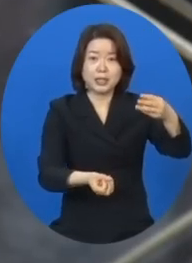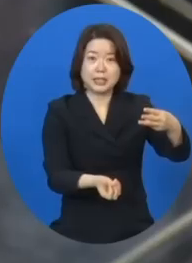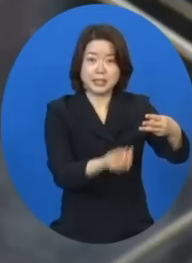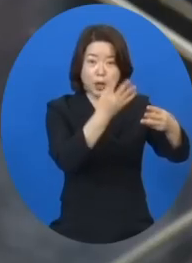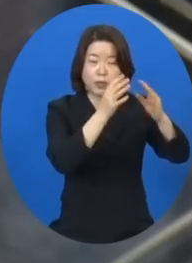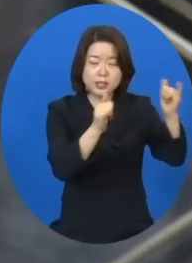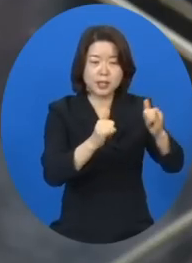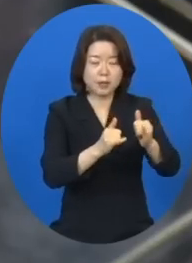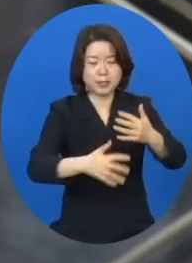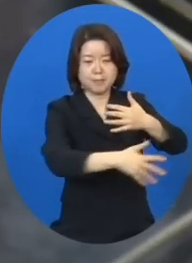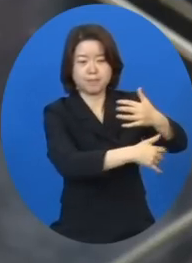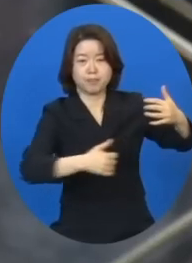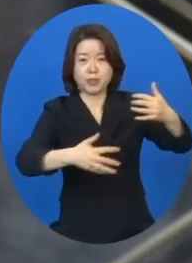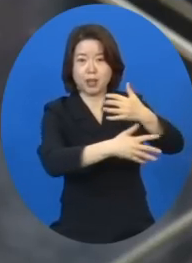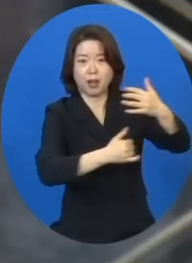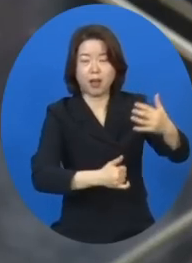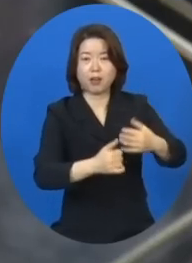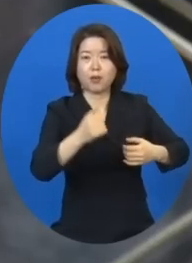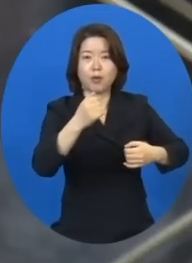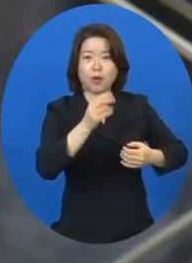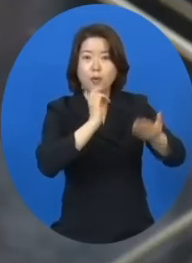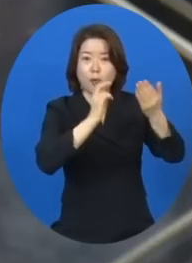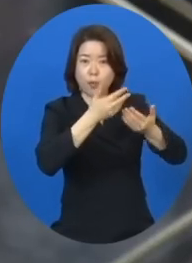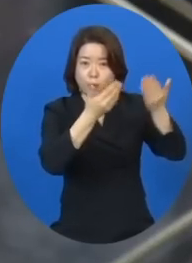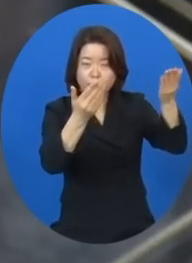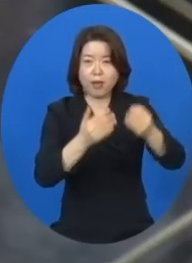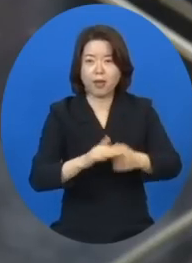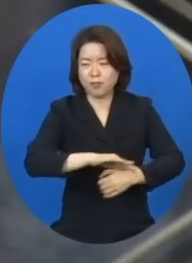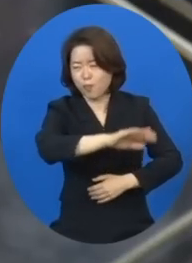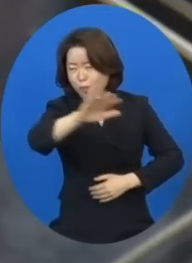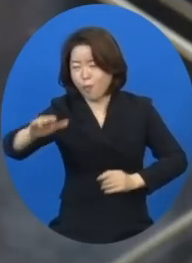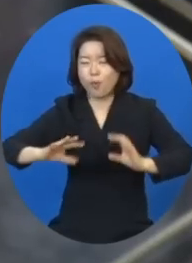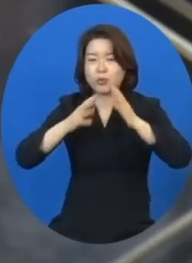그리고 모든 백성이 하나님을 소리